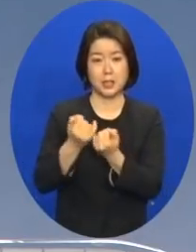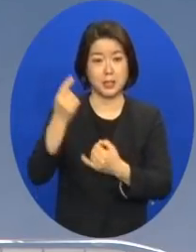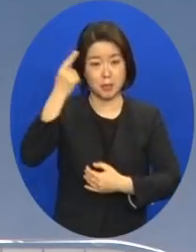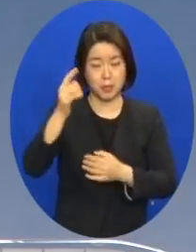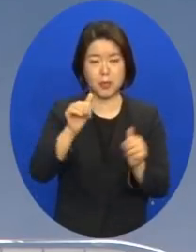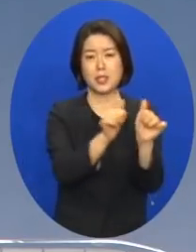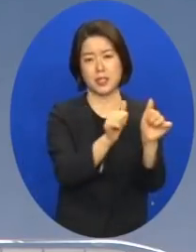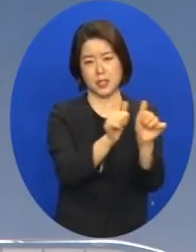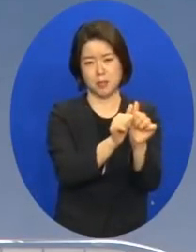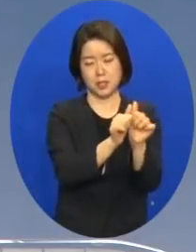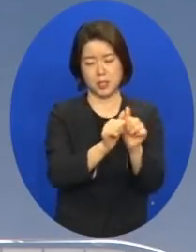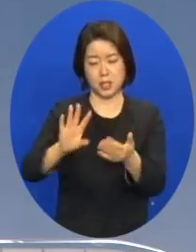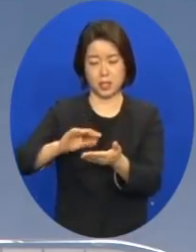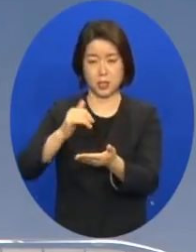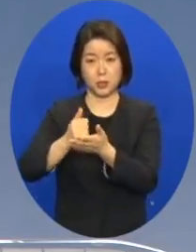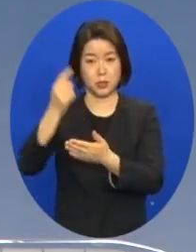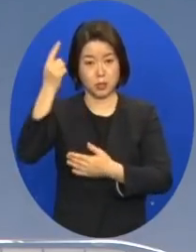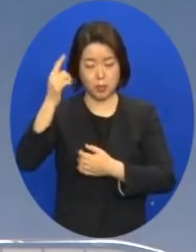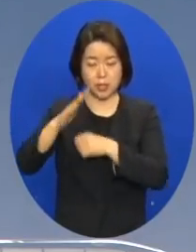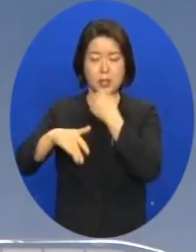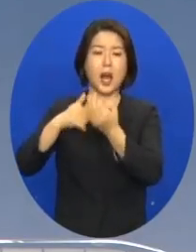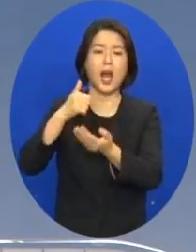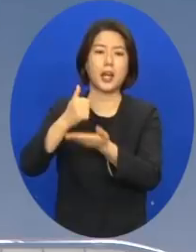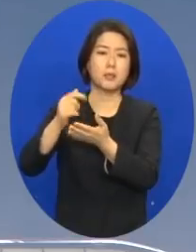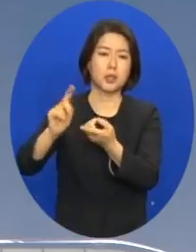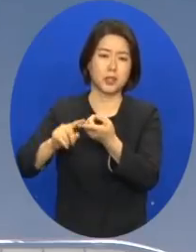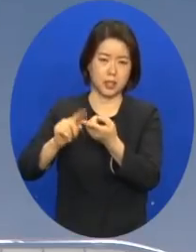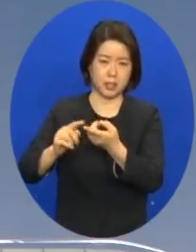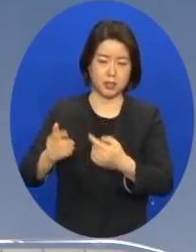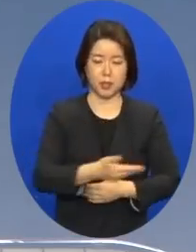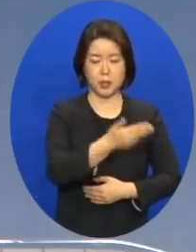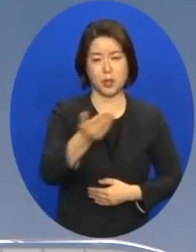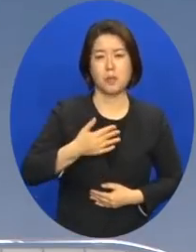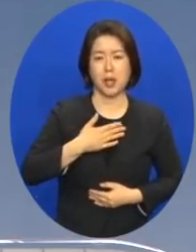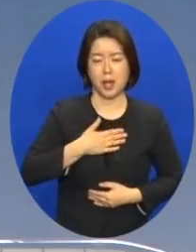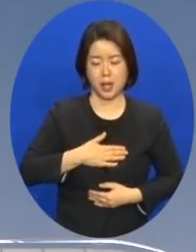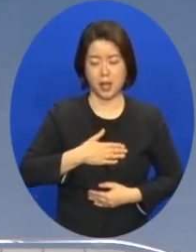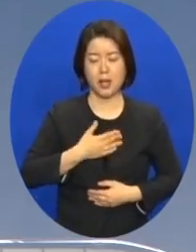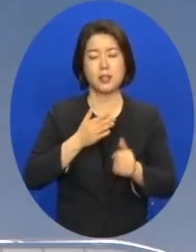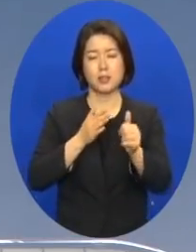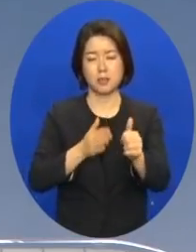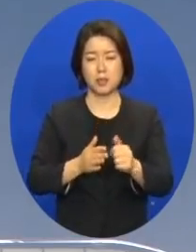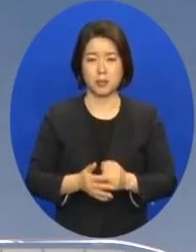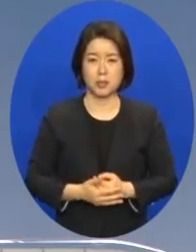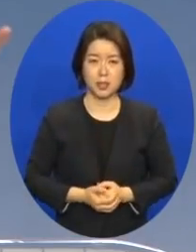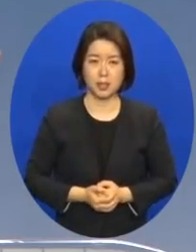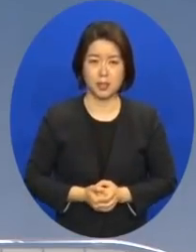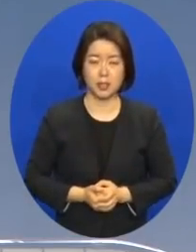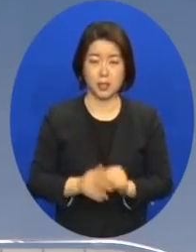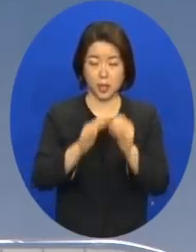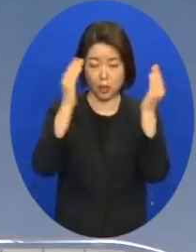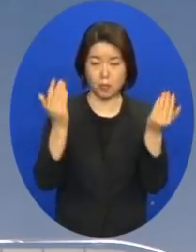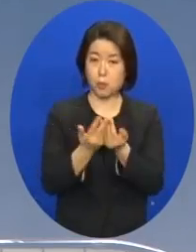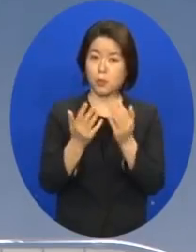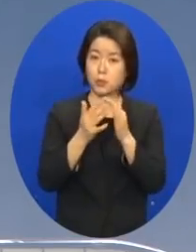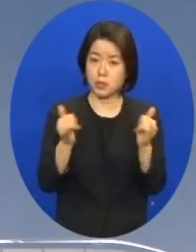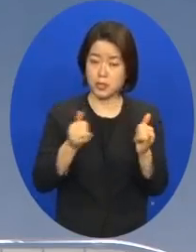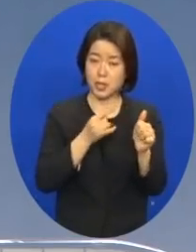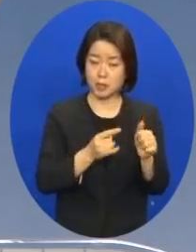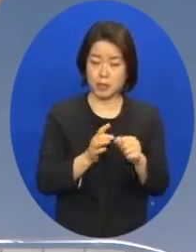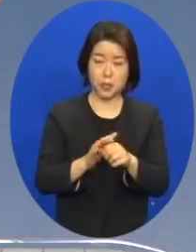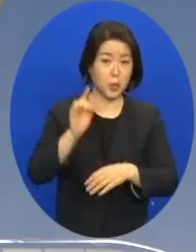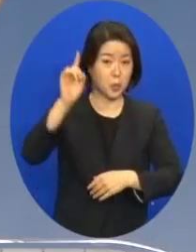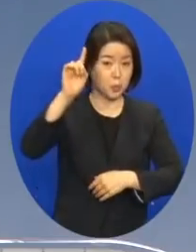남자요, 그리스도의 머리는 하나님이신 것을 여러분이 알기를 바랍니다. 모든 사람에게는 위의